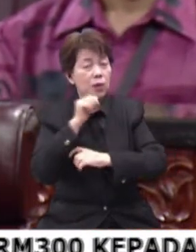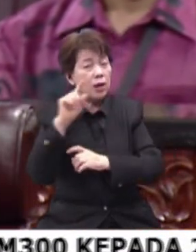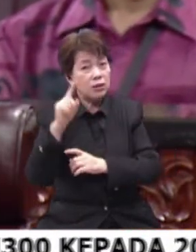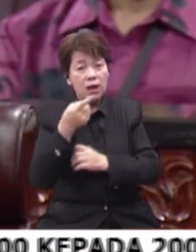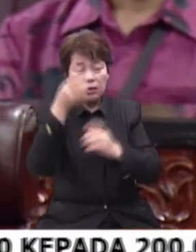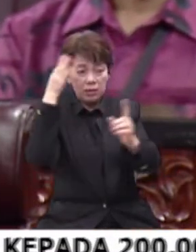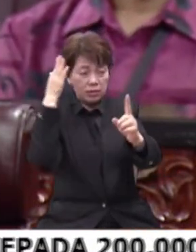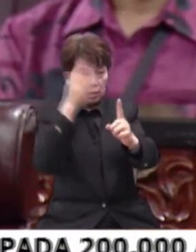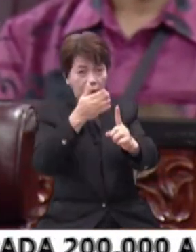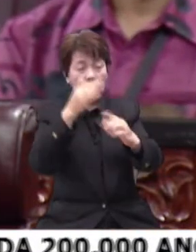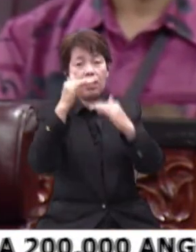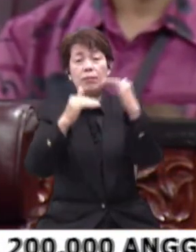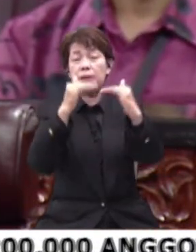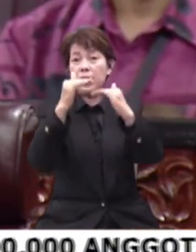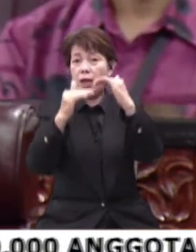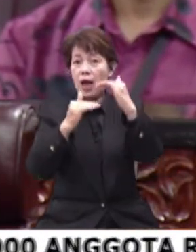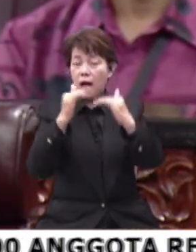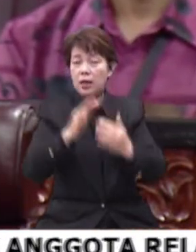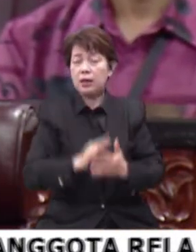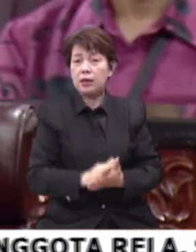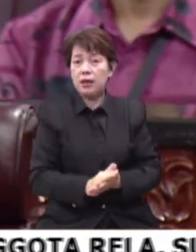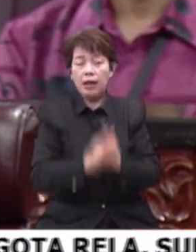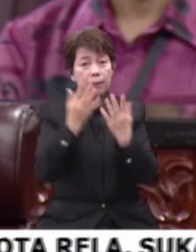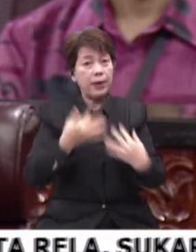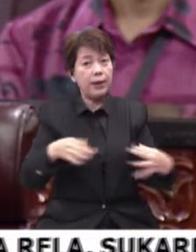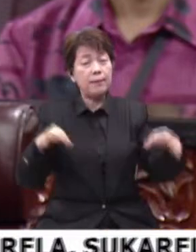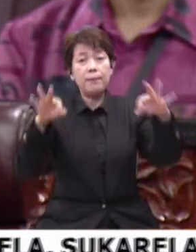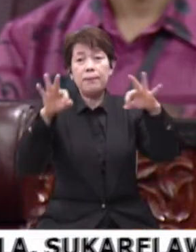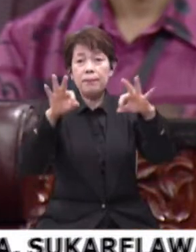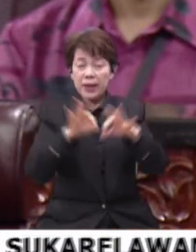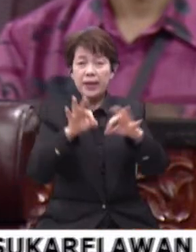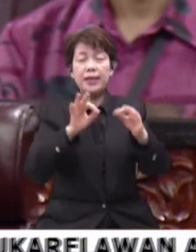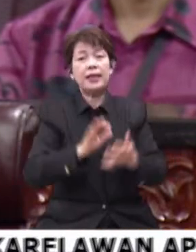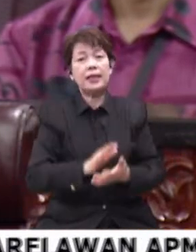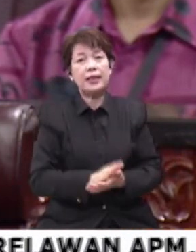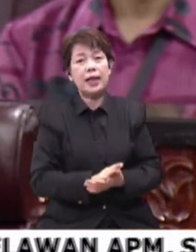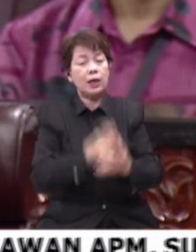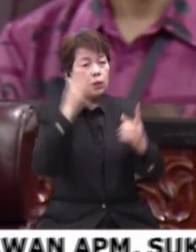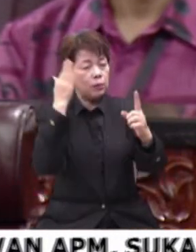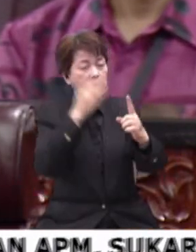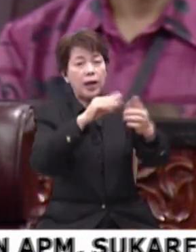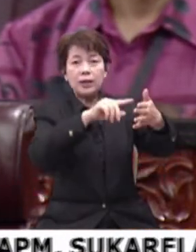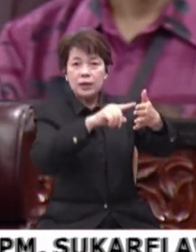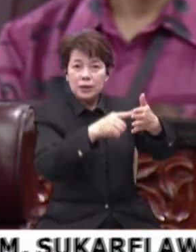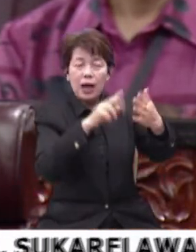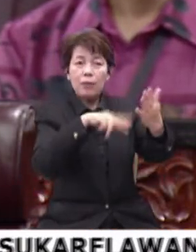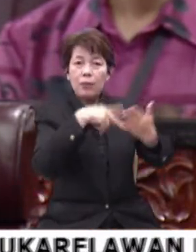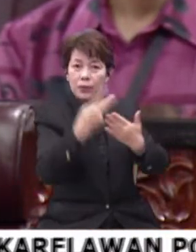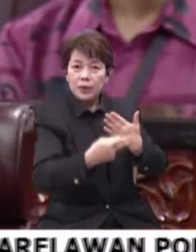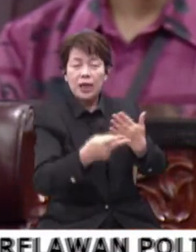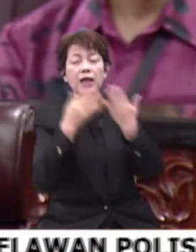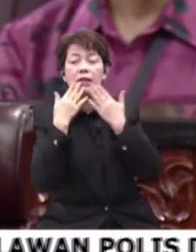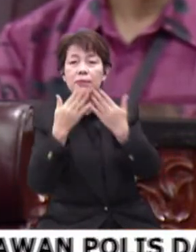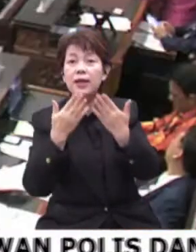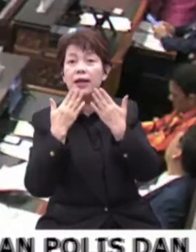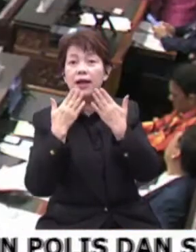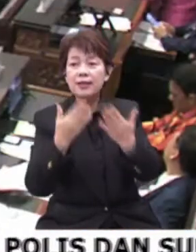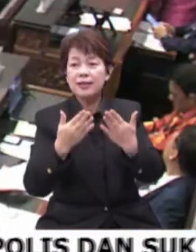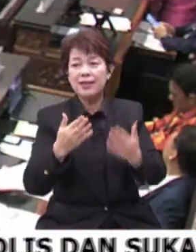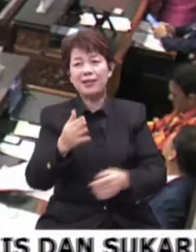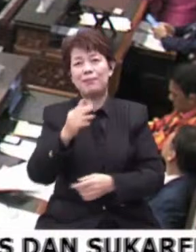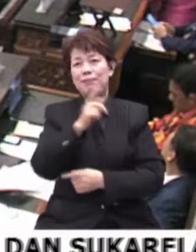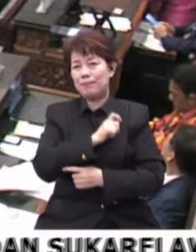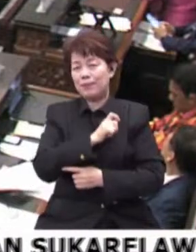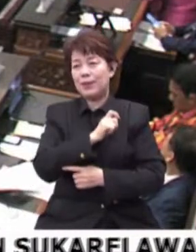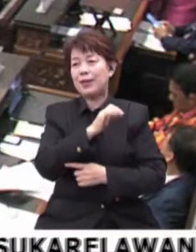penyelenggaraan itu sama penting atau sebenarnya lebih penting daripada untuk memulihkan proyek itu sekian terima kasih timbangan yang